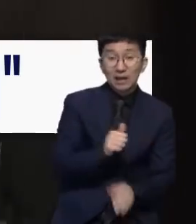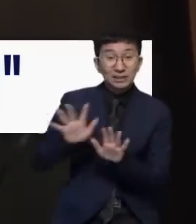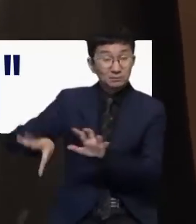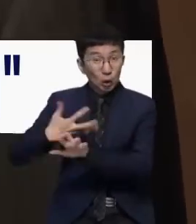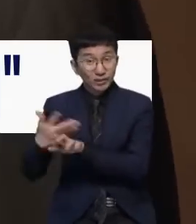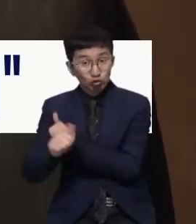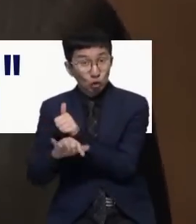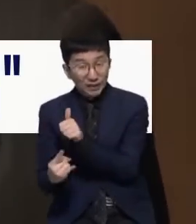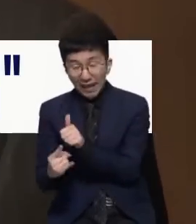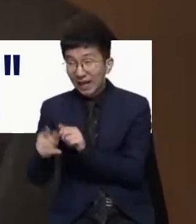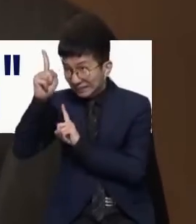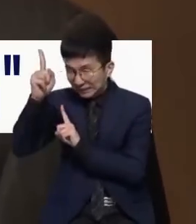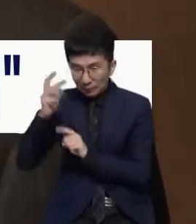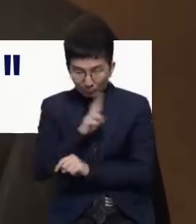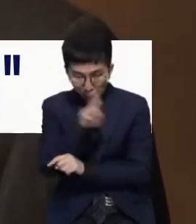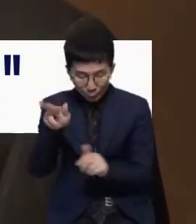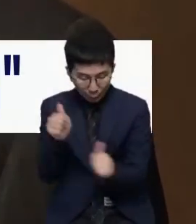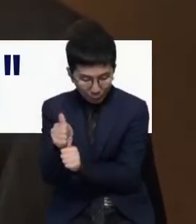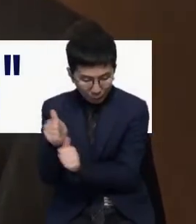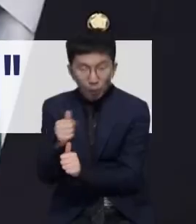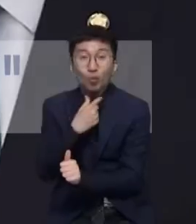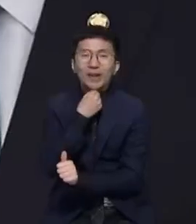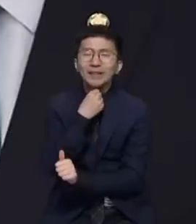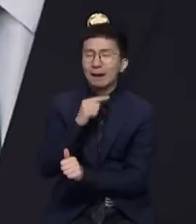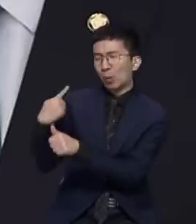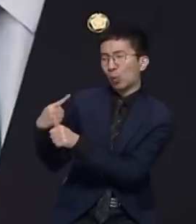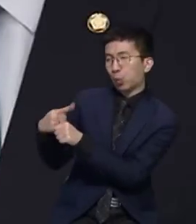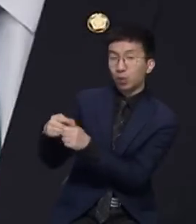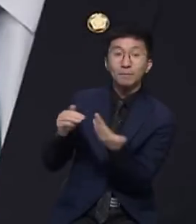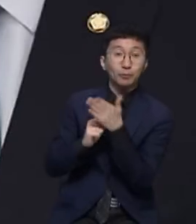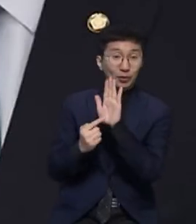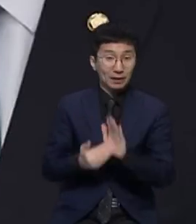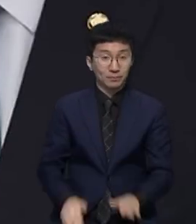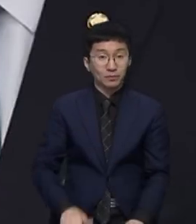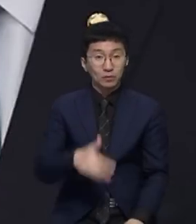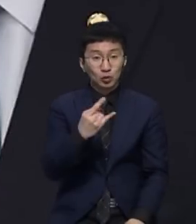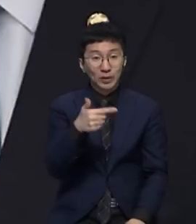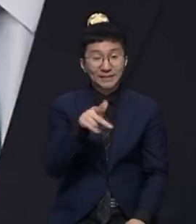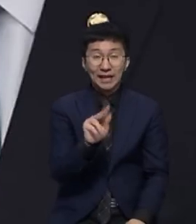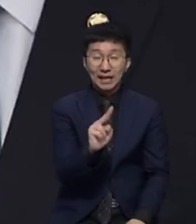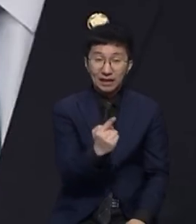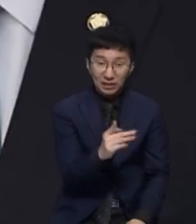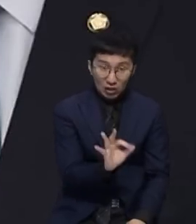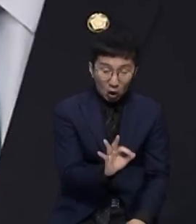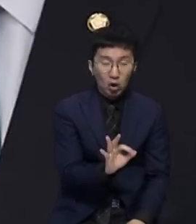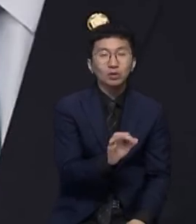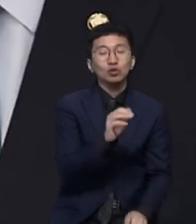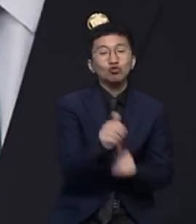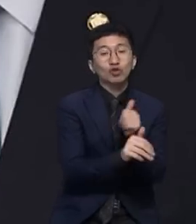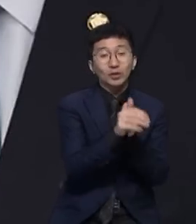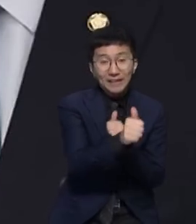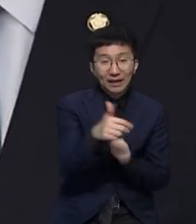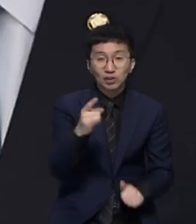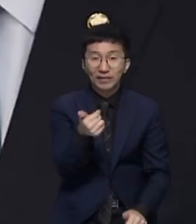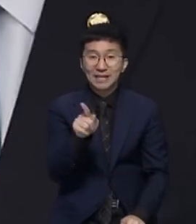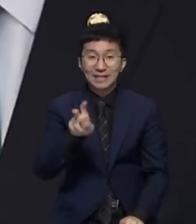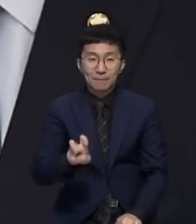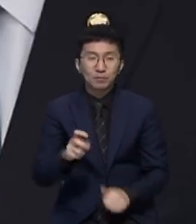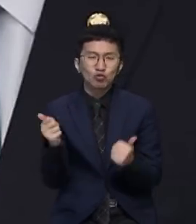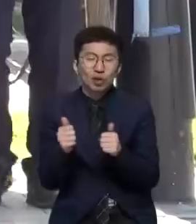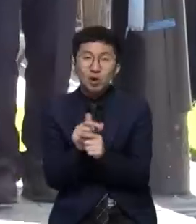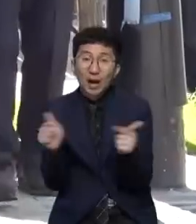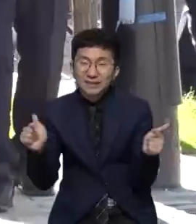측근들을 배치 하려 한다 고 공세를 이어갔습니다 * 딜러 5년 정처 말함 컬러 브로우 함은 이룬 업적 심의로 실력을 하는